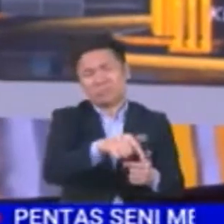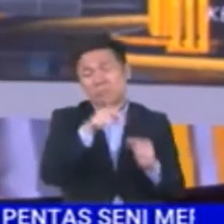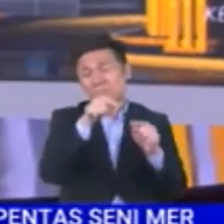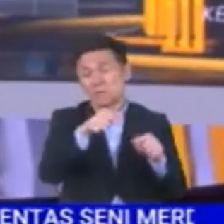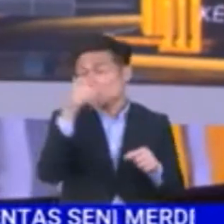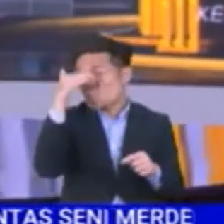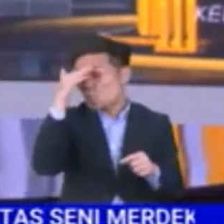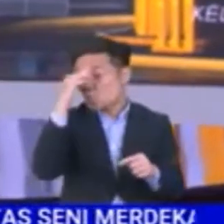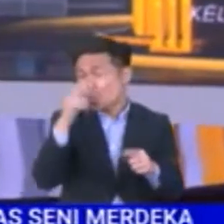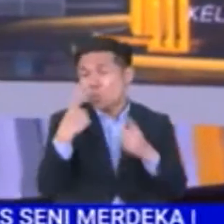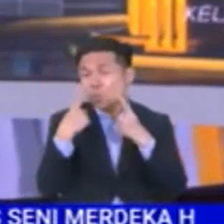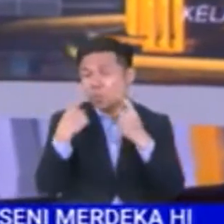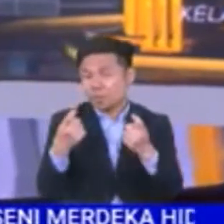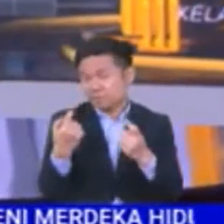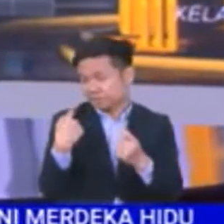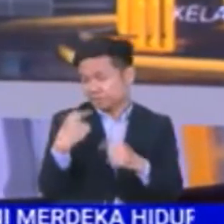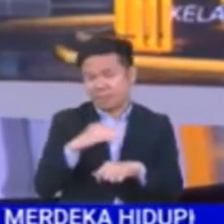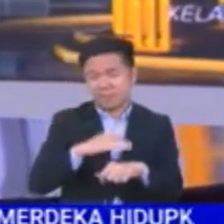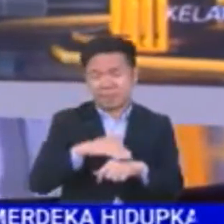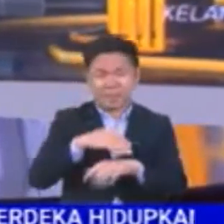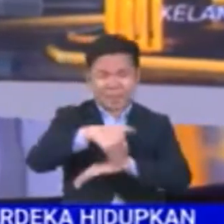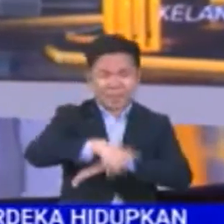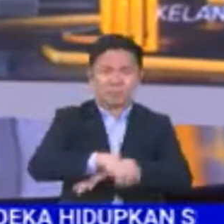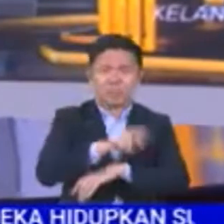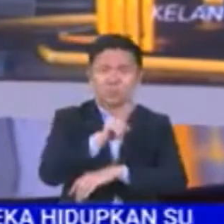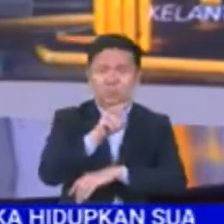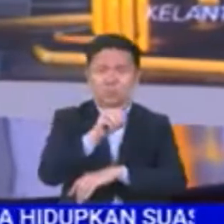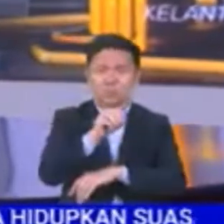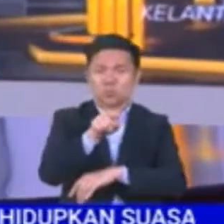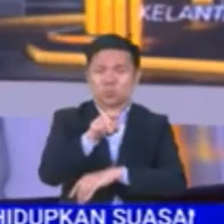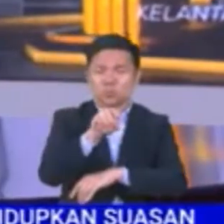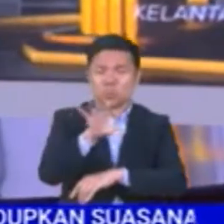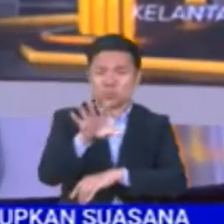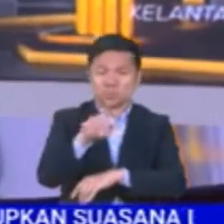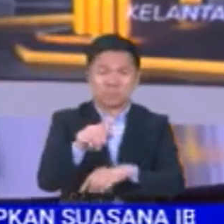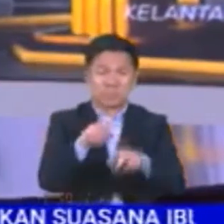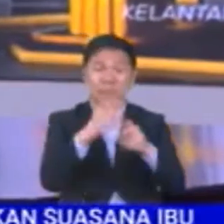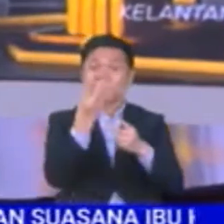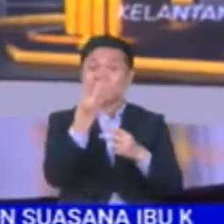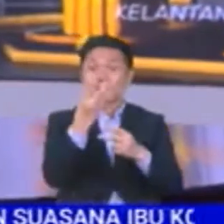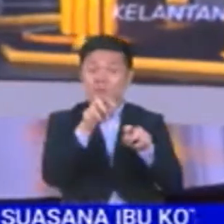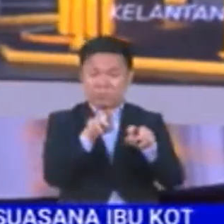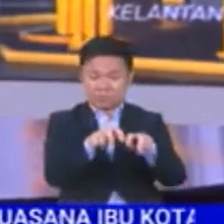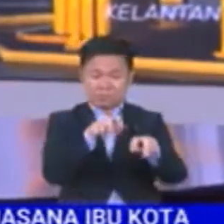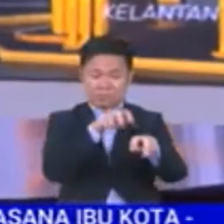Bahru kira-kira pukul 2.05 minit pagi. Dua lagi penumpang berjaya menyelamatkan diri.